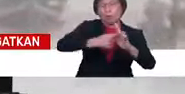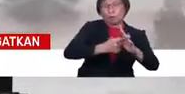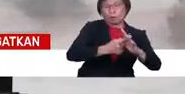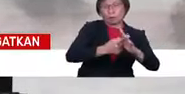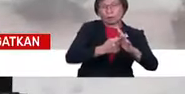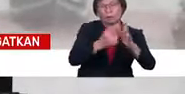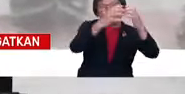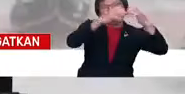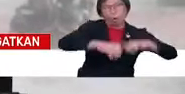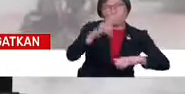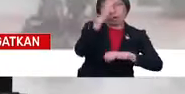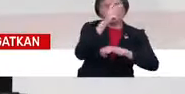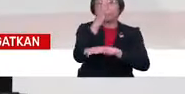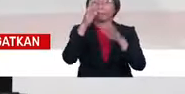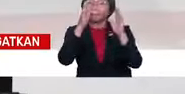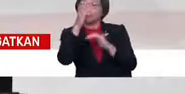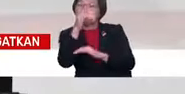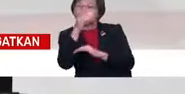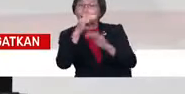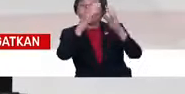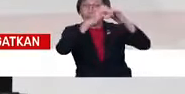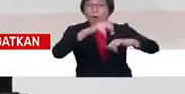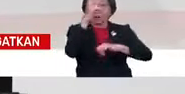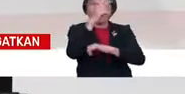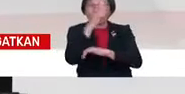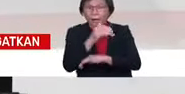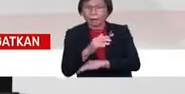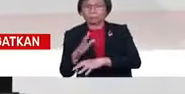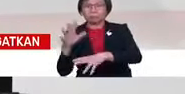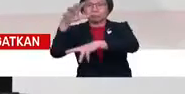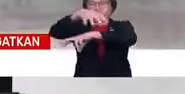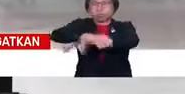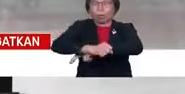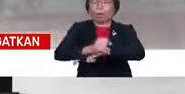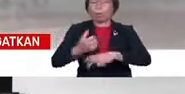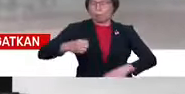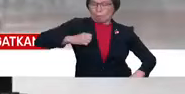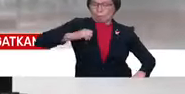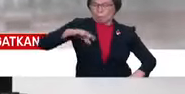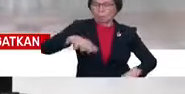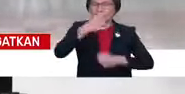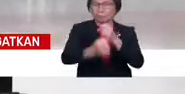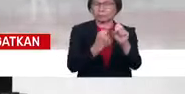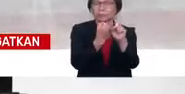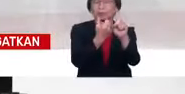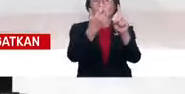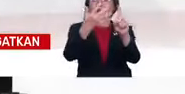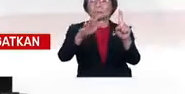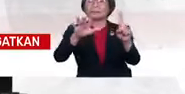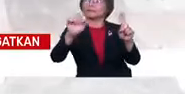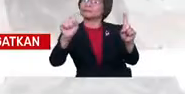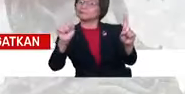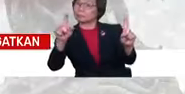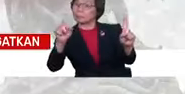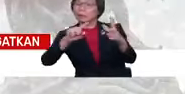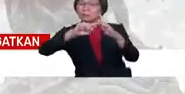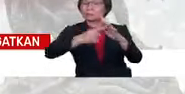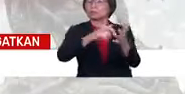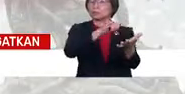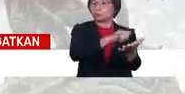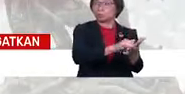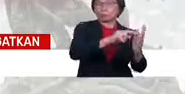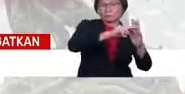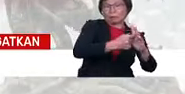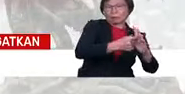dengan runtuhnya kerajaan Melaka di tangan kekuasaan Portugis pada tahun 1511 sejak